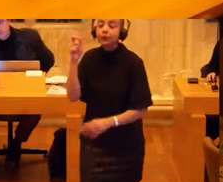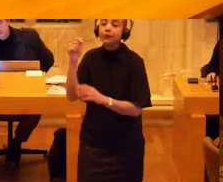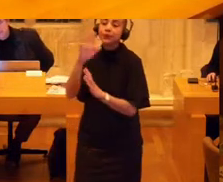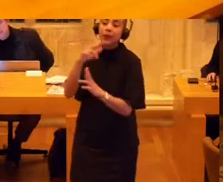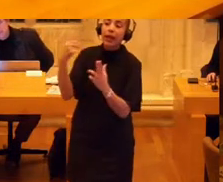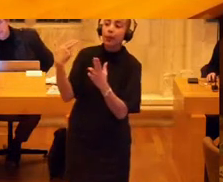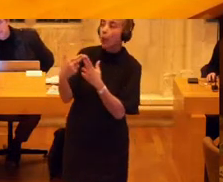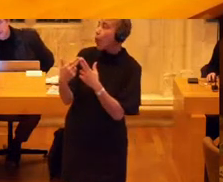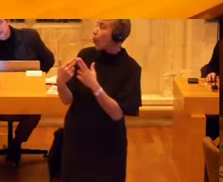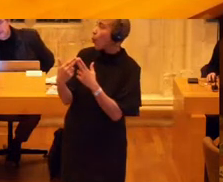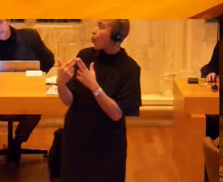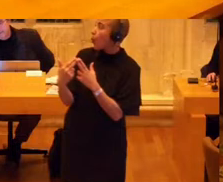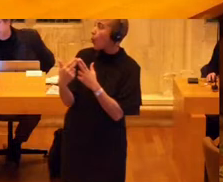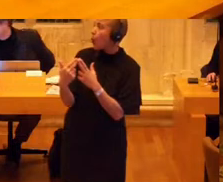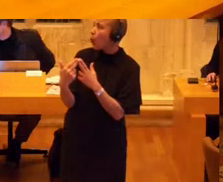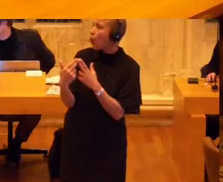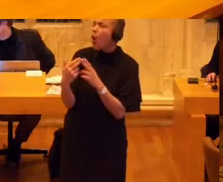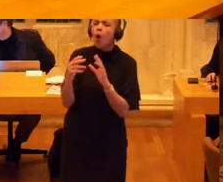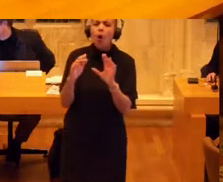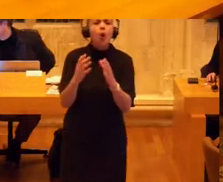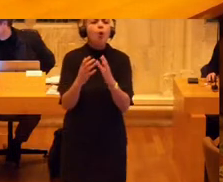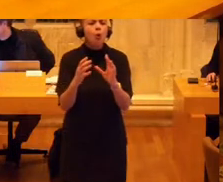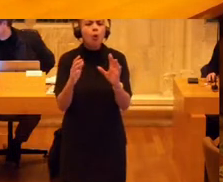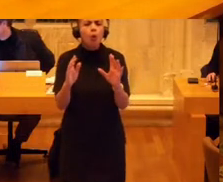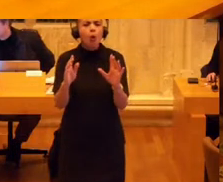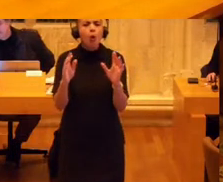est un sujet qui n'est pas si simple, hein,